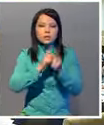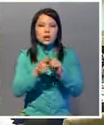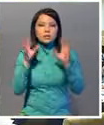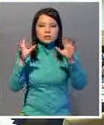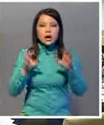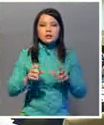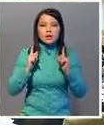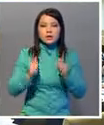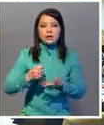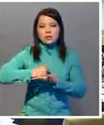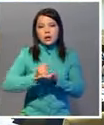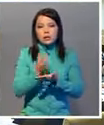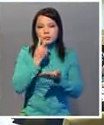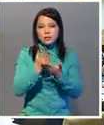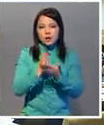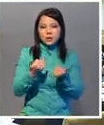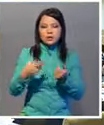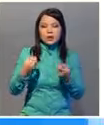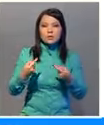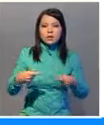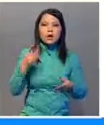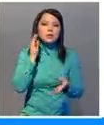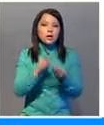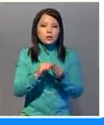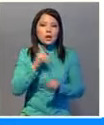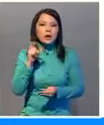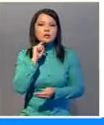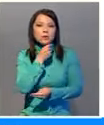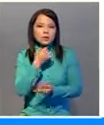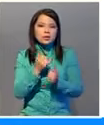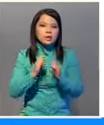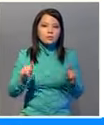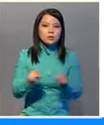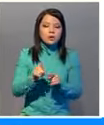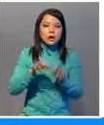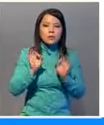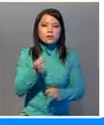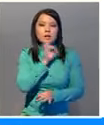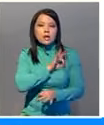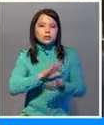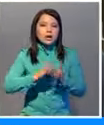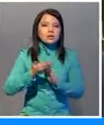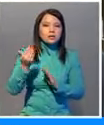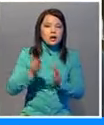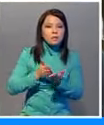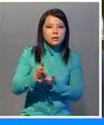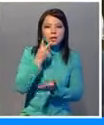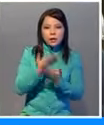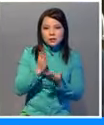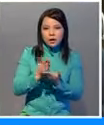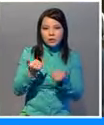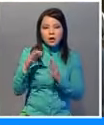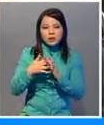мақұлдады. Құжат кәсіпкерлік ортаны және елдің одан әрі тұрақты әлеуметтік-экономикалық дамуы үшін қолайлы жағдай жасауға бағытталған. Жобада